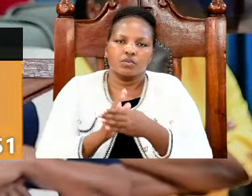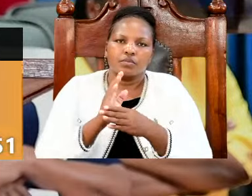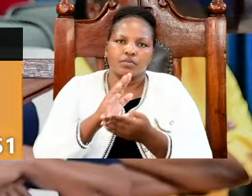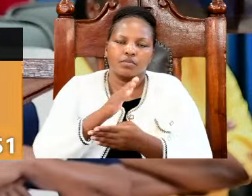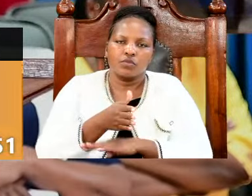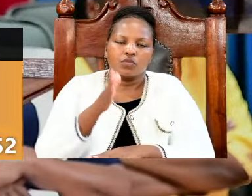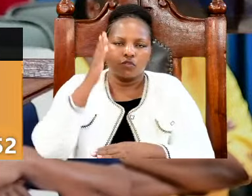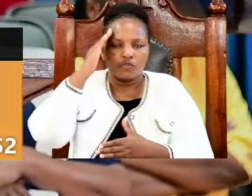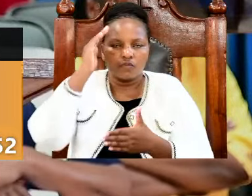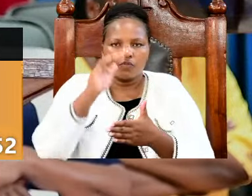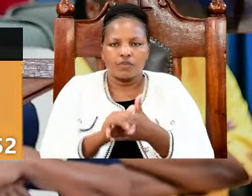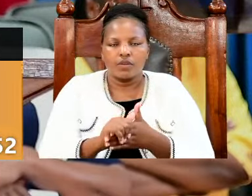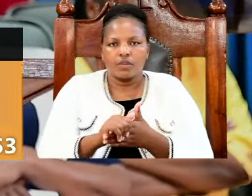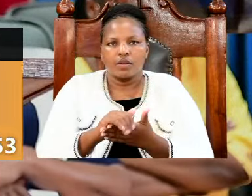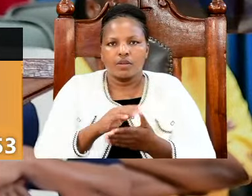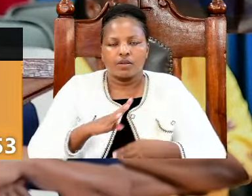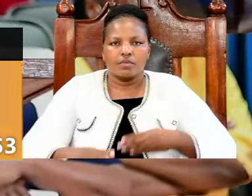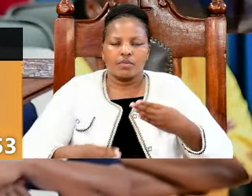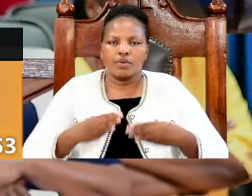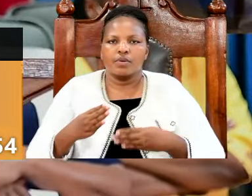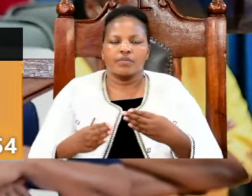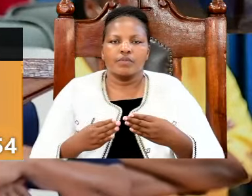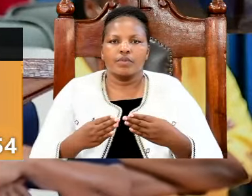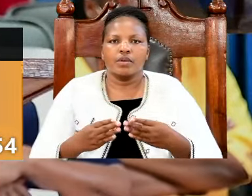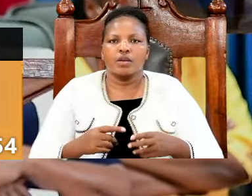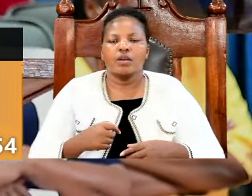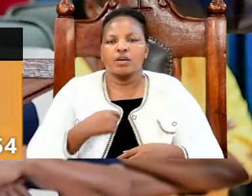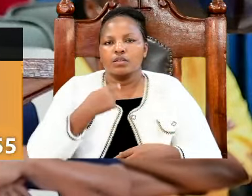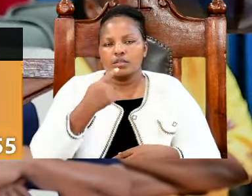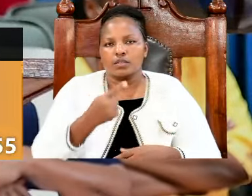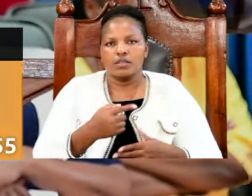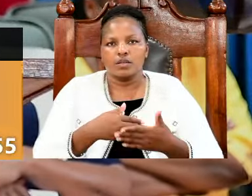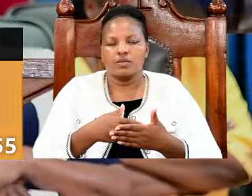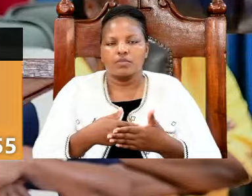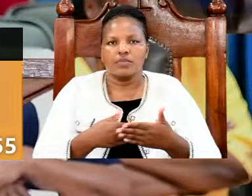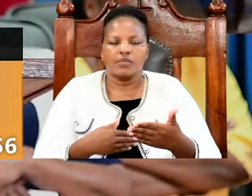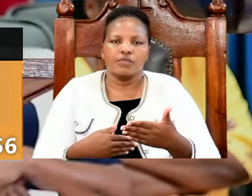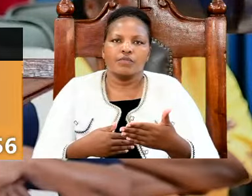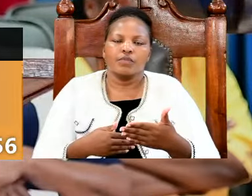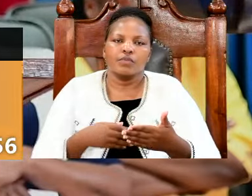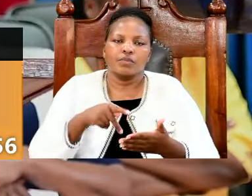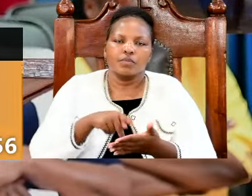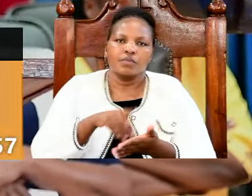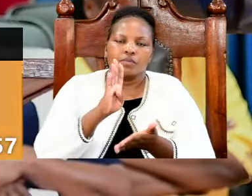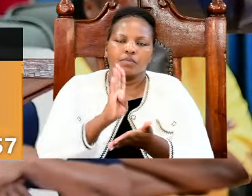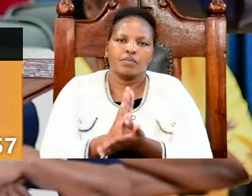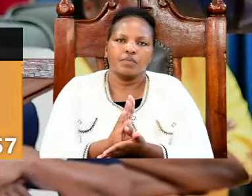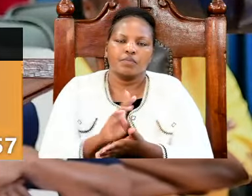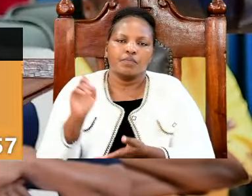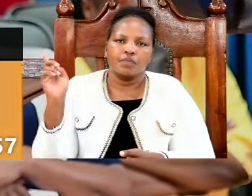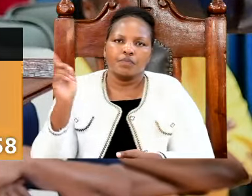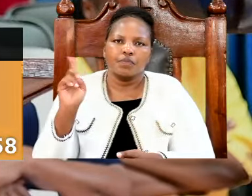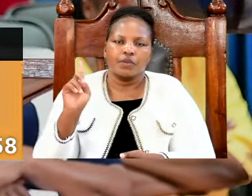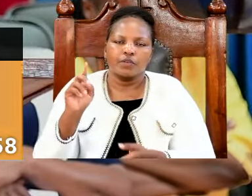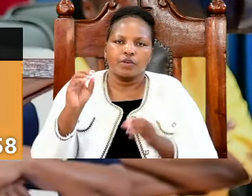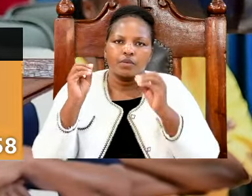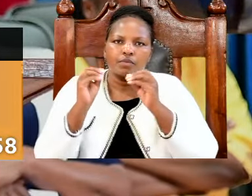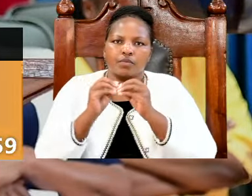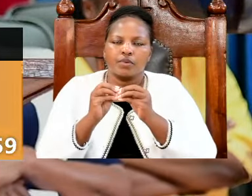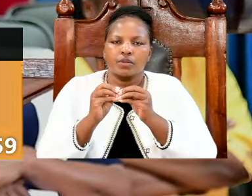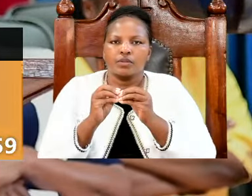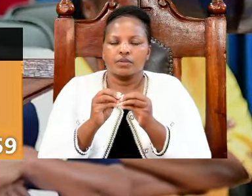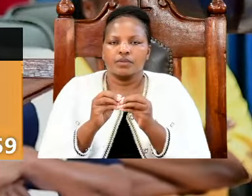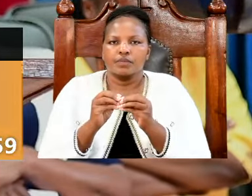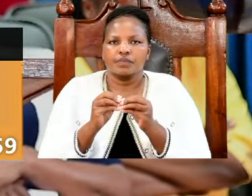tabia ya huyu mshugaji, anaweza kujitokeza mbele ya presbiteri ya Nairobi ya kati itakayokutana